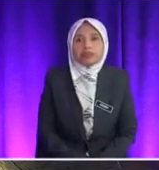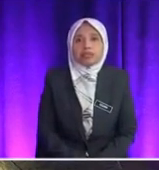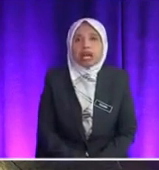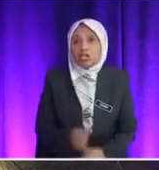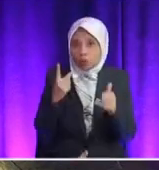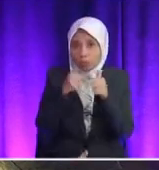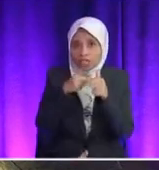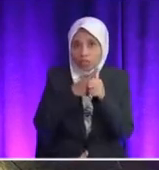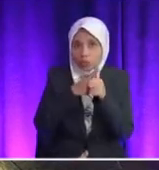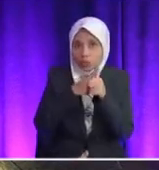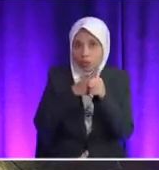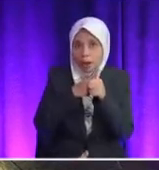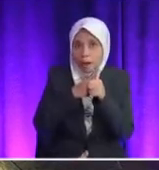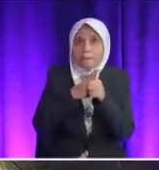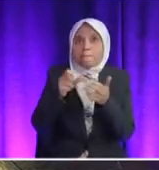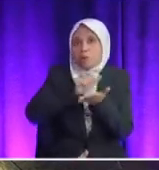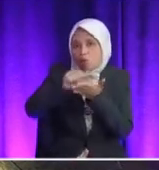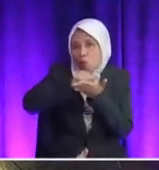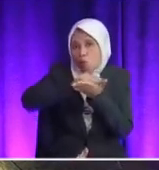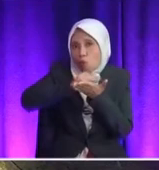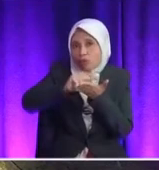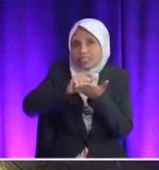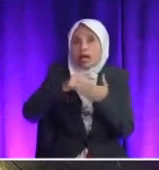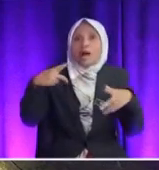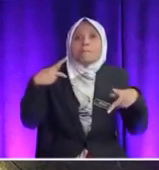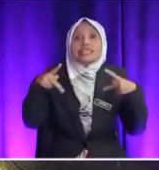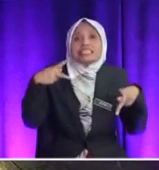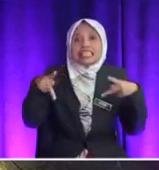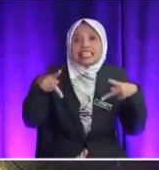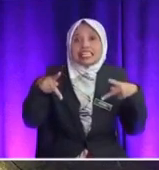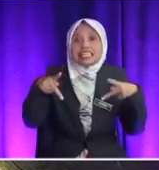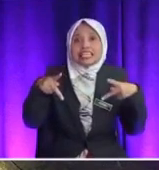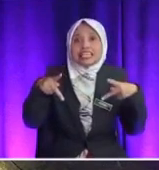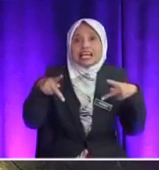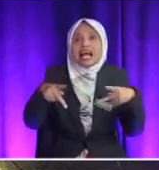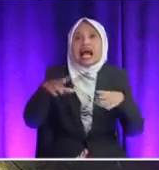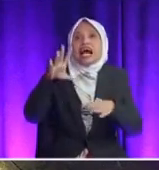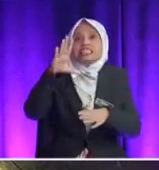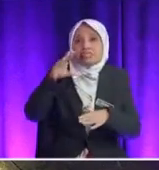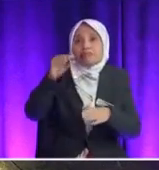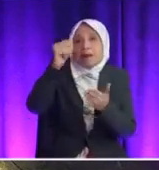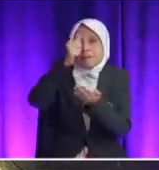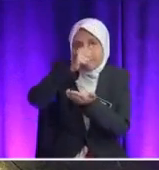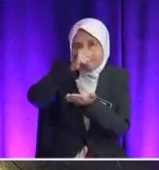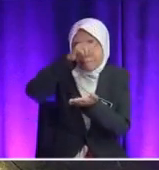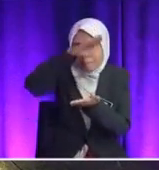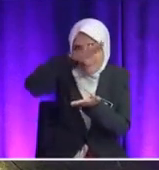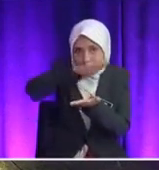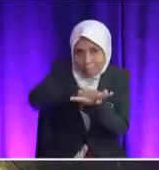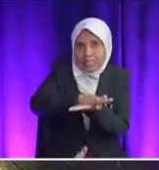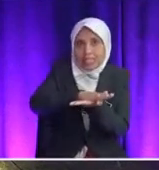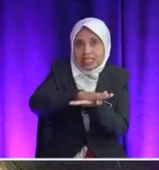Ya pertama boros plastik ini Jinggo bagus Sisi ada di sini yang sakit